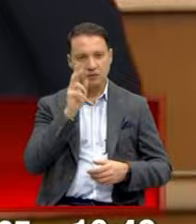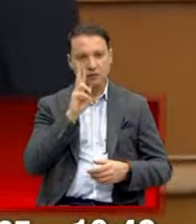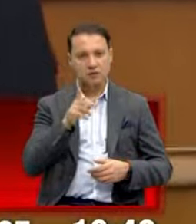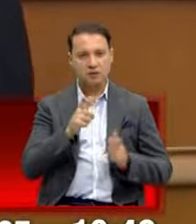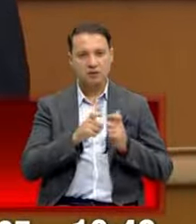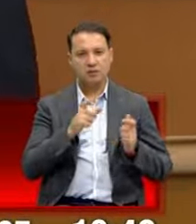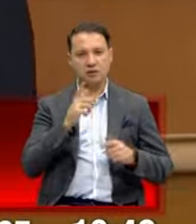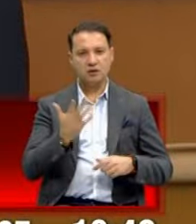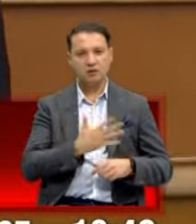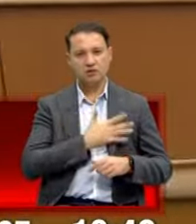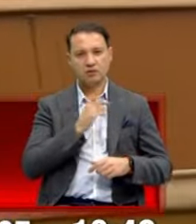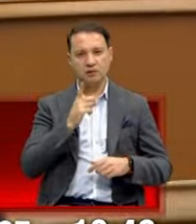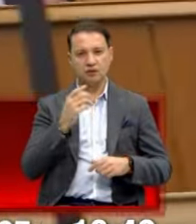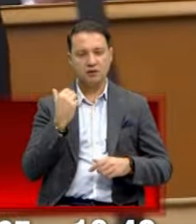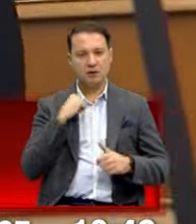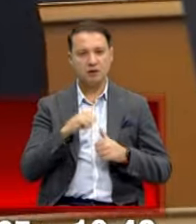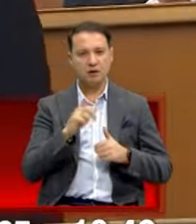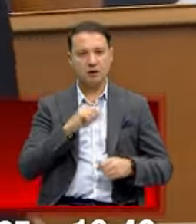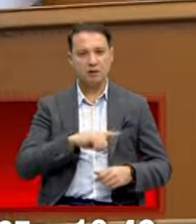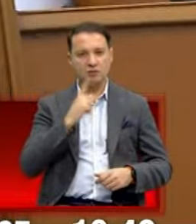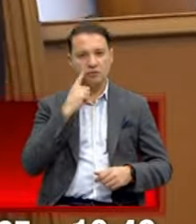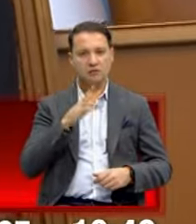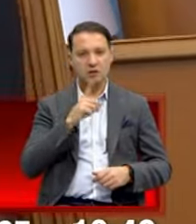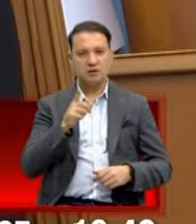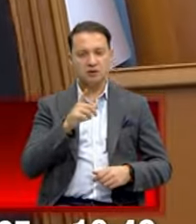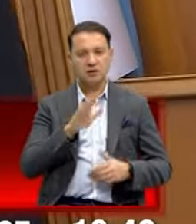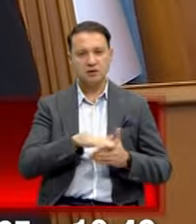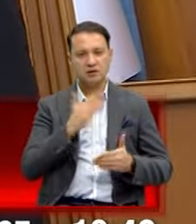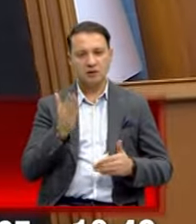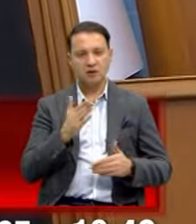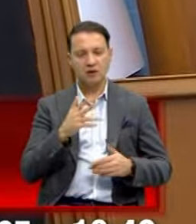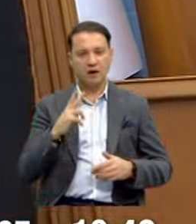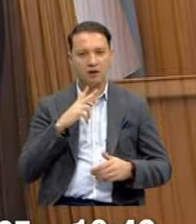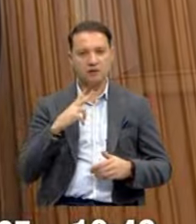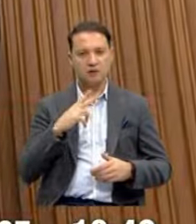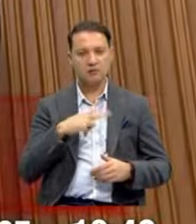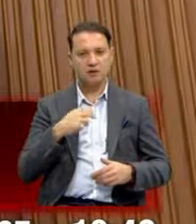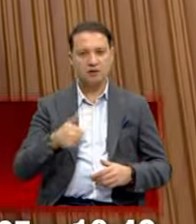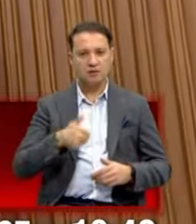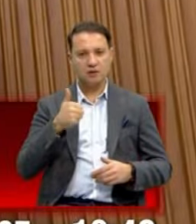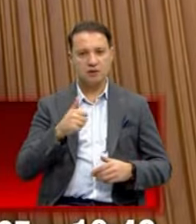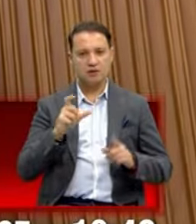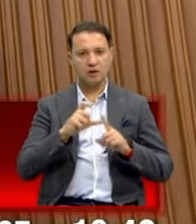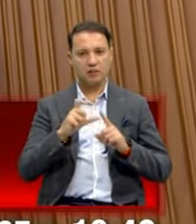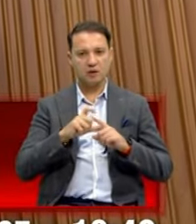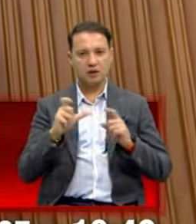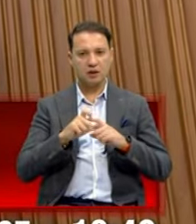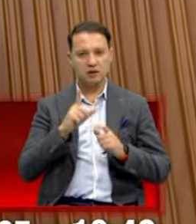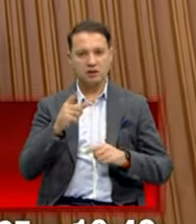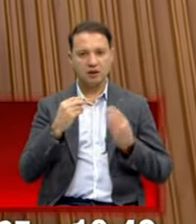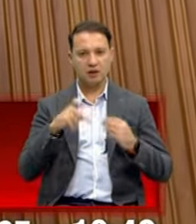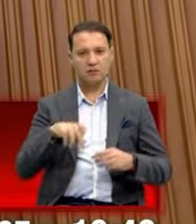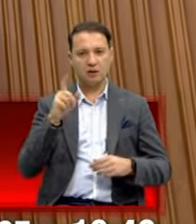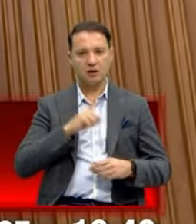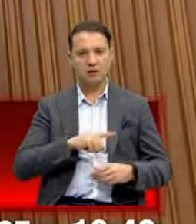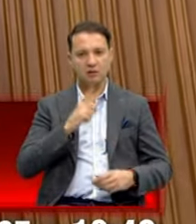bir gelişmede CHP'den yeniden aday gösterilmeyen ve istifa eden Artvin Belediye Başkanı Demirhan Elçi'nin İYİ